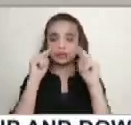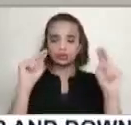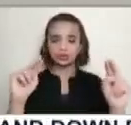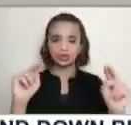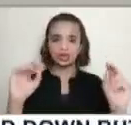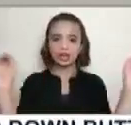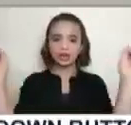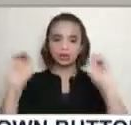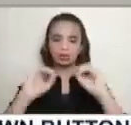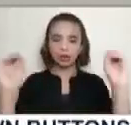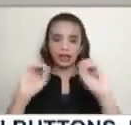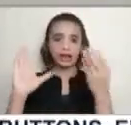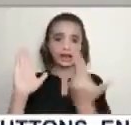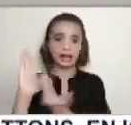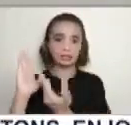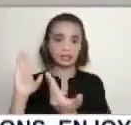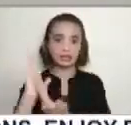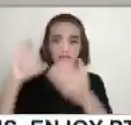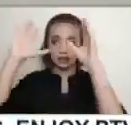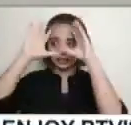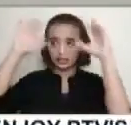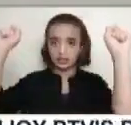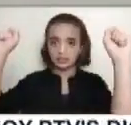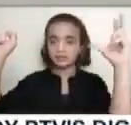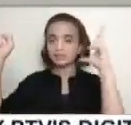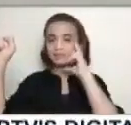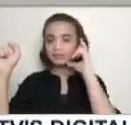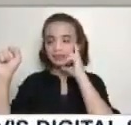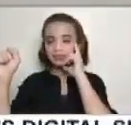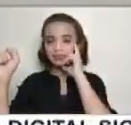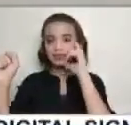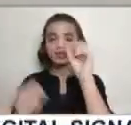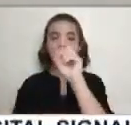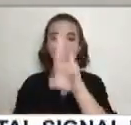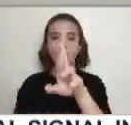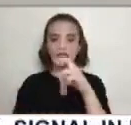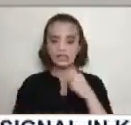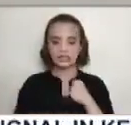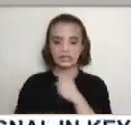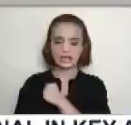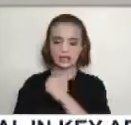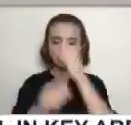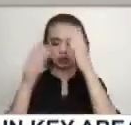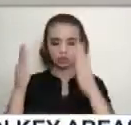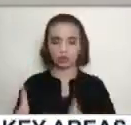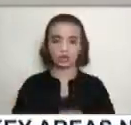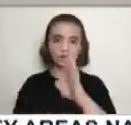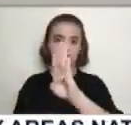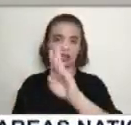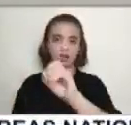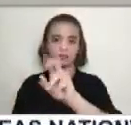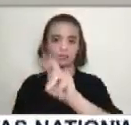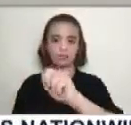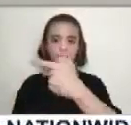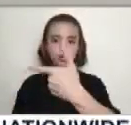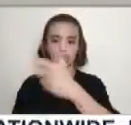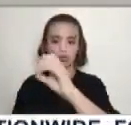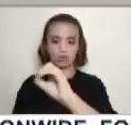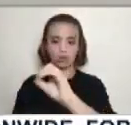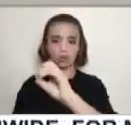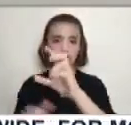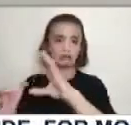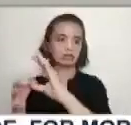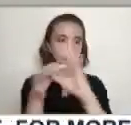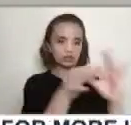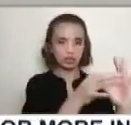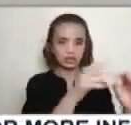sa iba pang balita, pagod at puyat ang naranasan ng ilan nating mga kababayan na pumila para